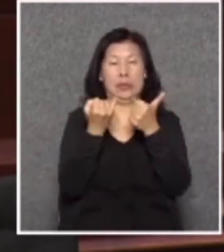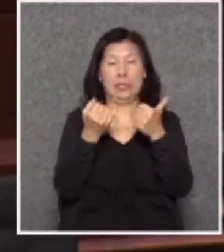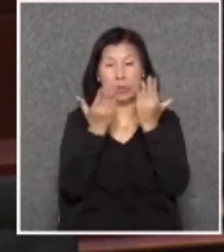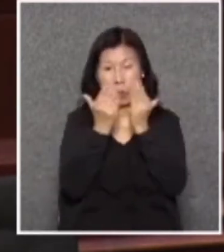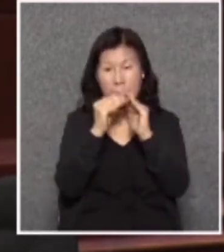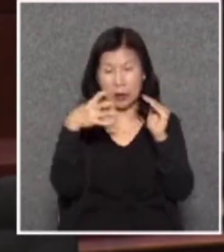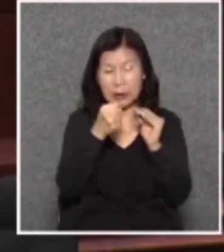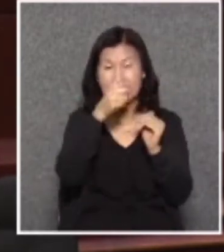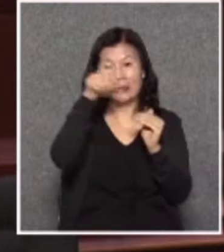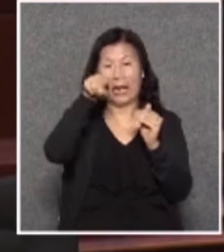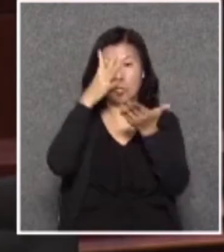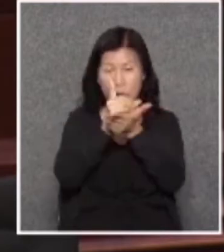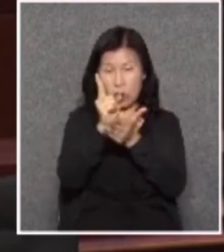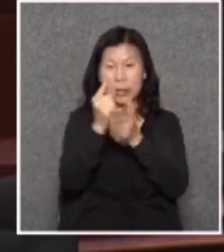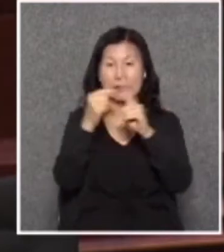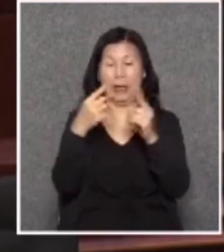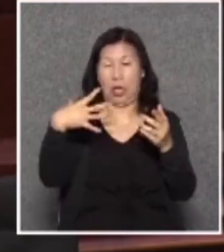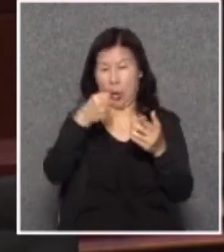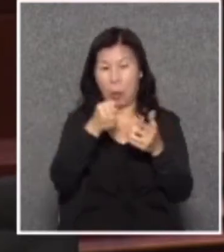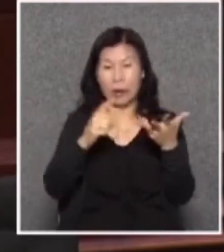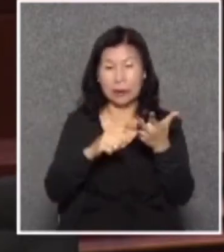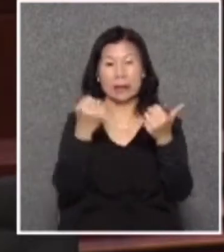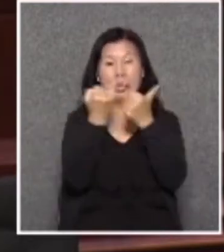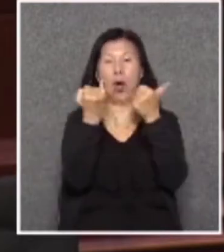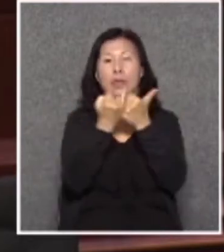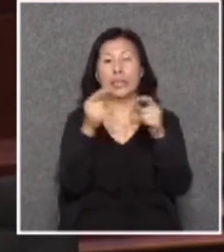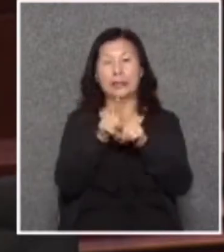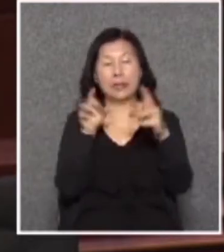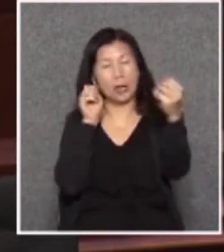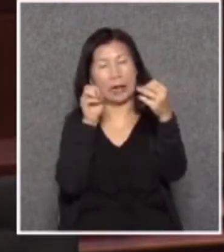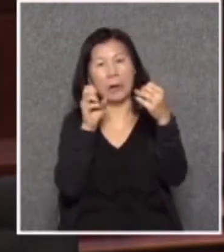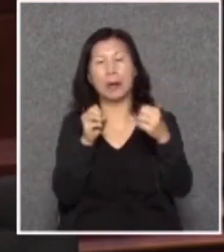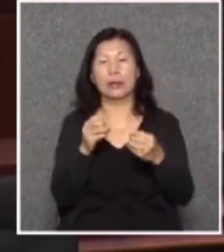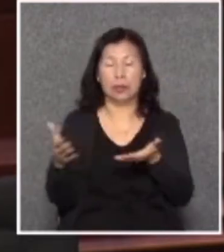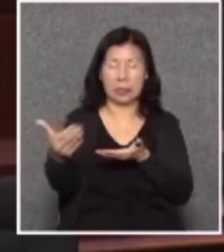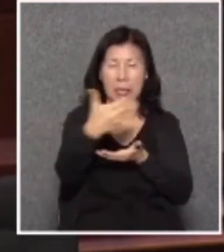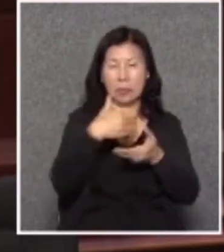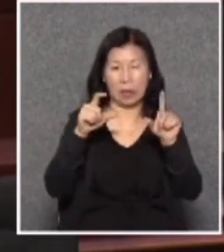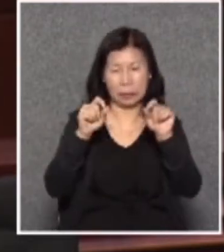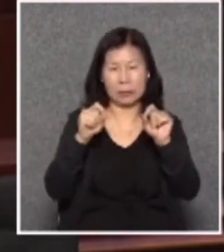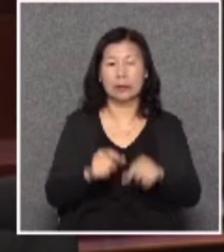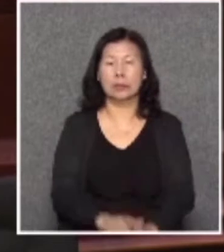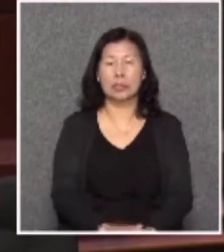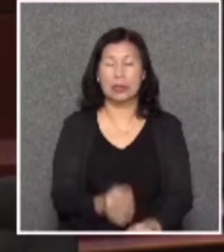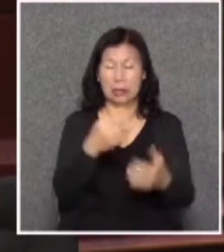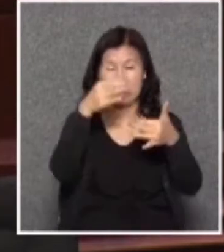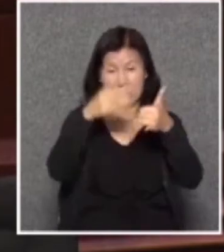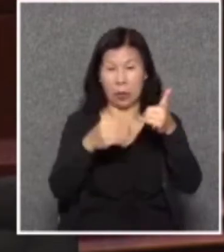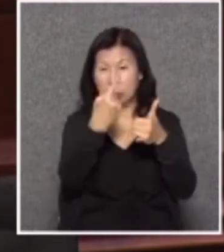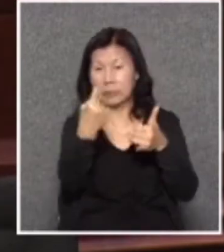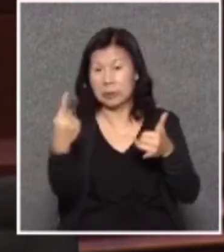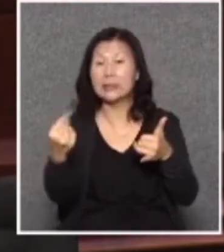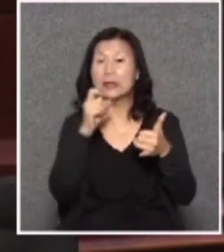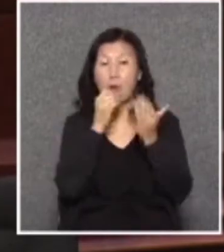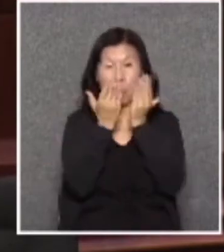大專人士、僱主、學生等等。至於個別的科目的課程